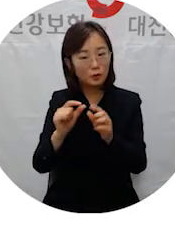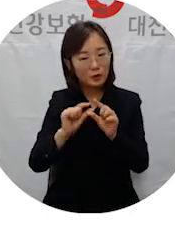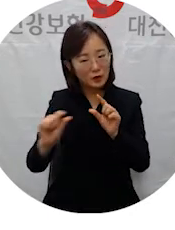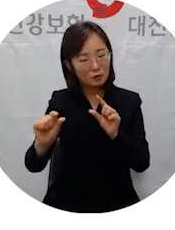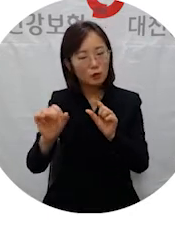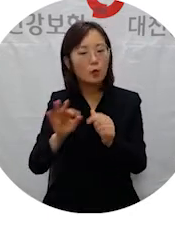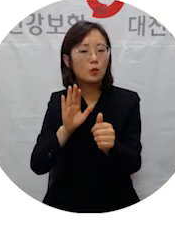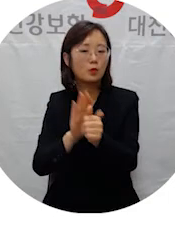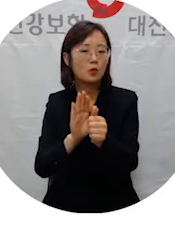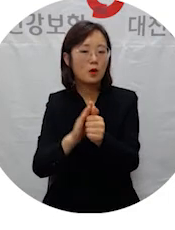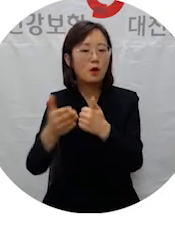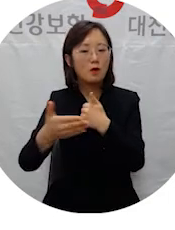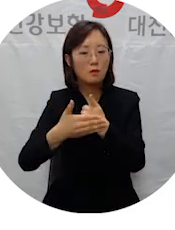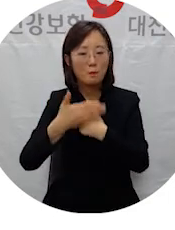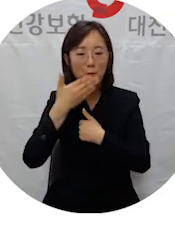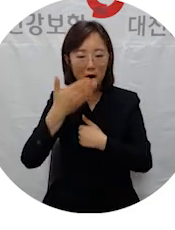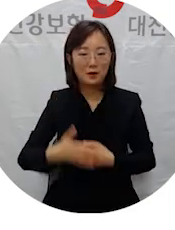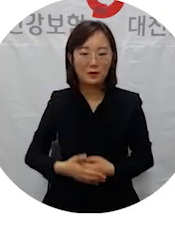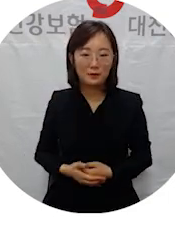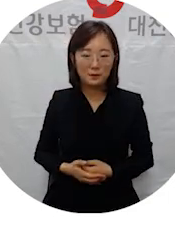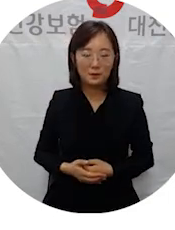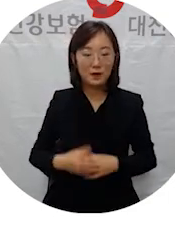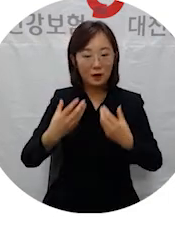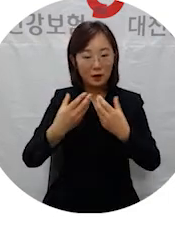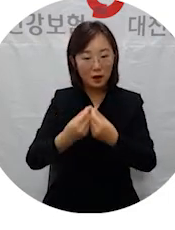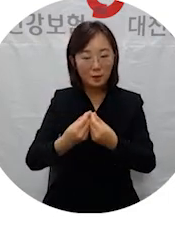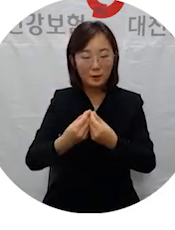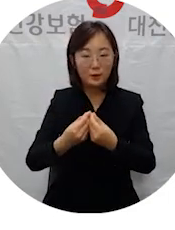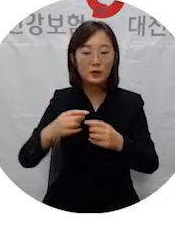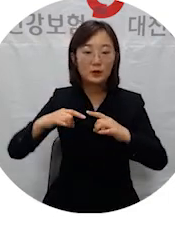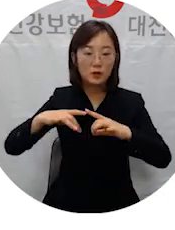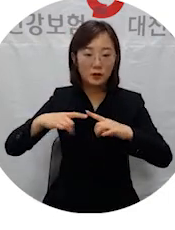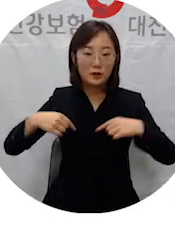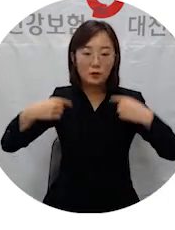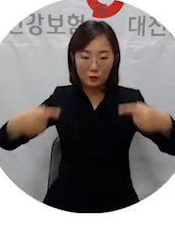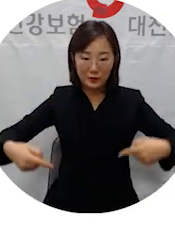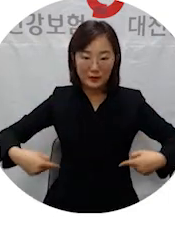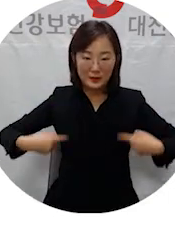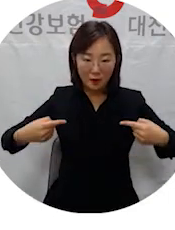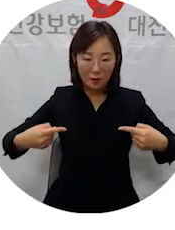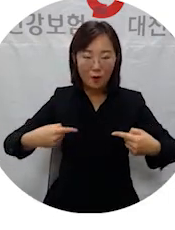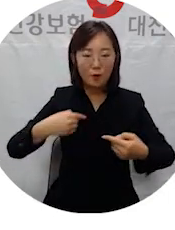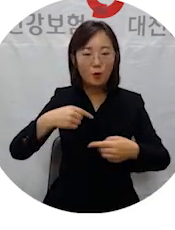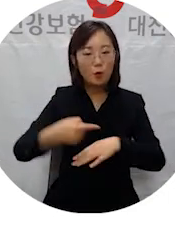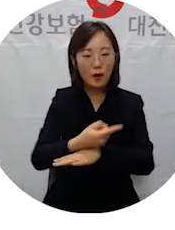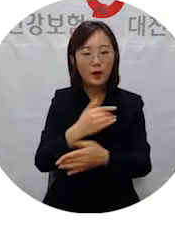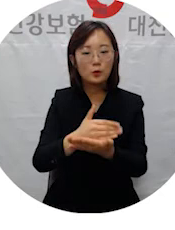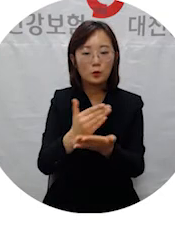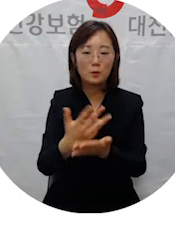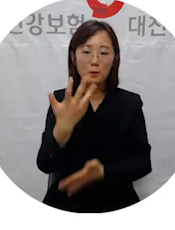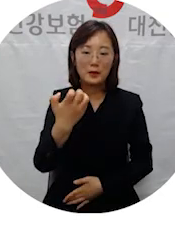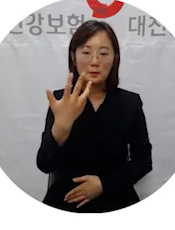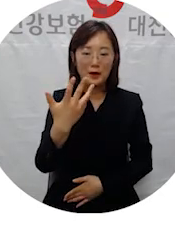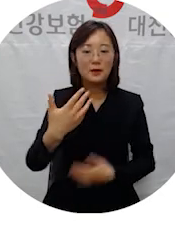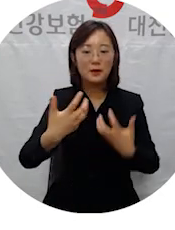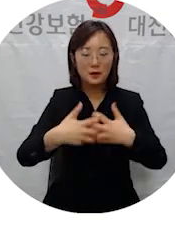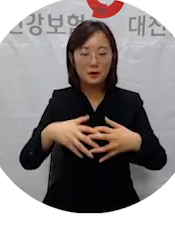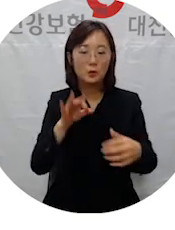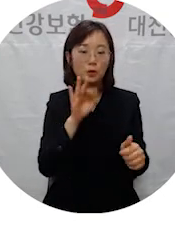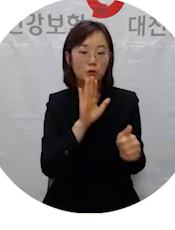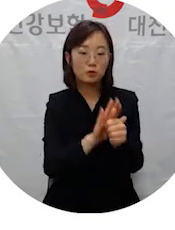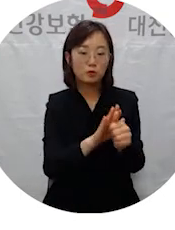보험 급여비로 지급하는 제도로서 전동 휠체어 등 88개 품목의 보조기기를